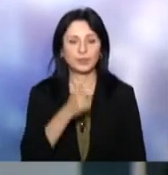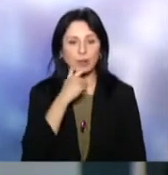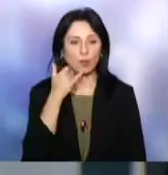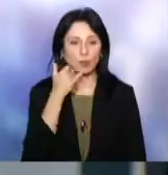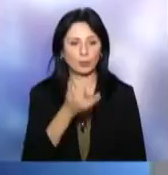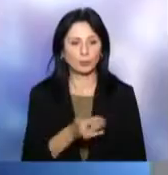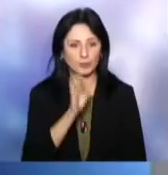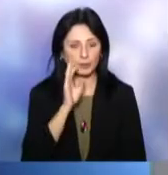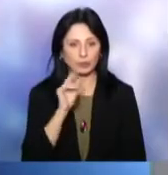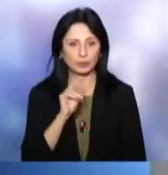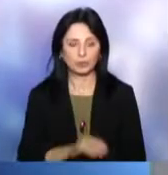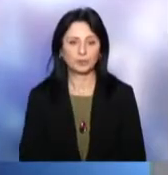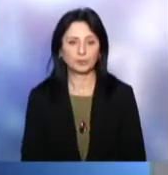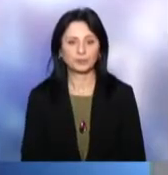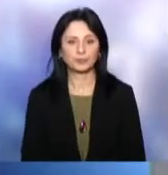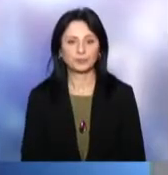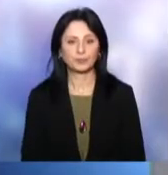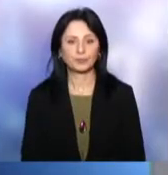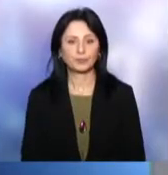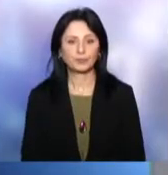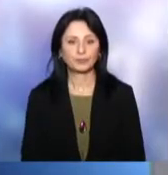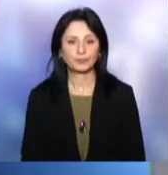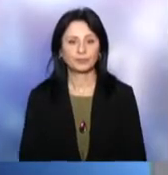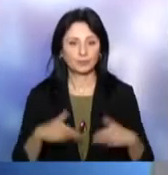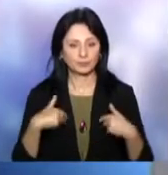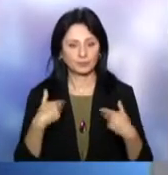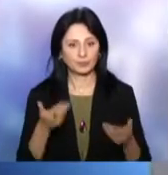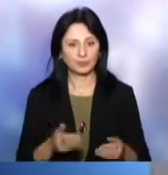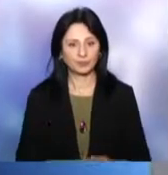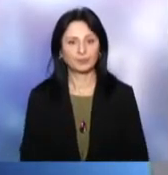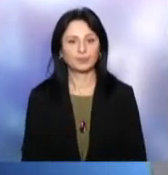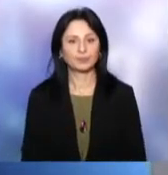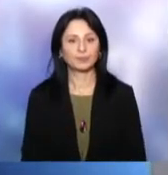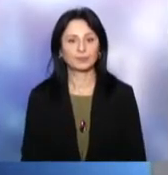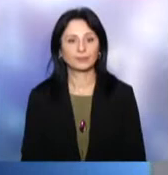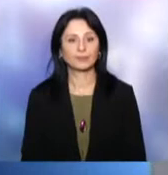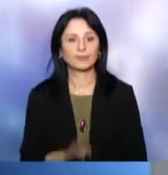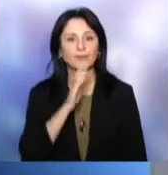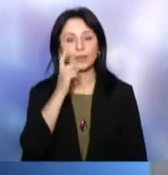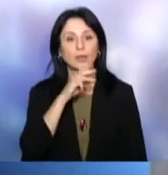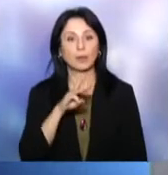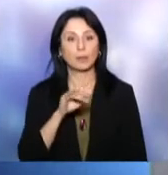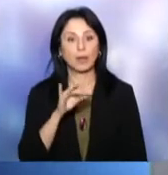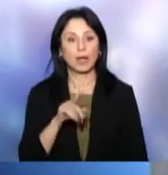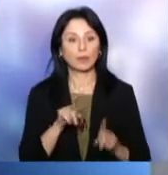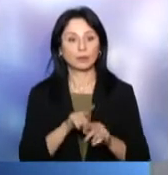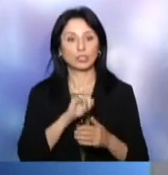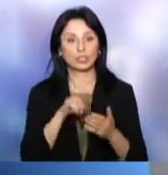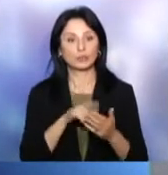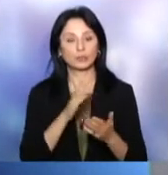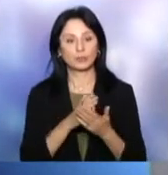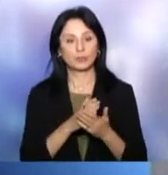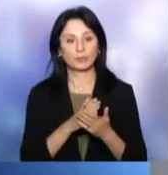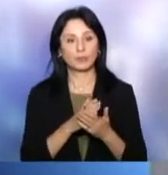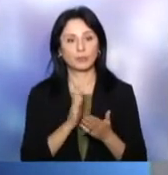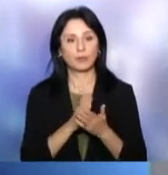გვერდება, დილამშვიდობისა გისმენთ. გამარჯობა. გამარჯობა. ქალბატონო მარი, ასეთი შეკითხვა მაქვს,